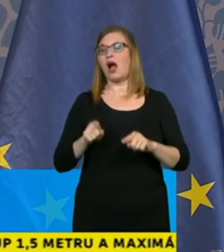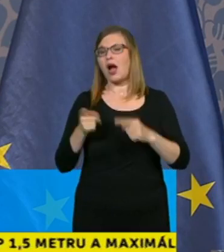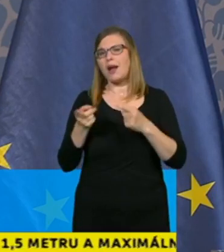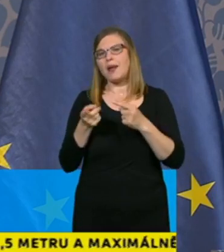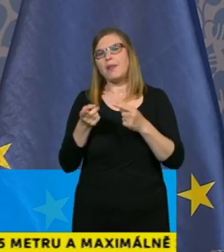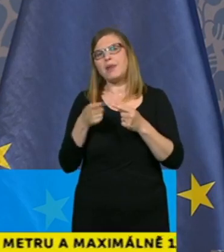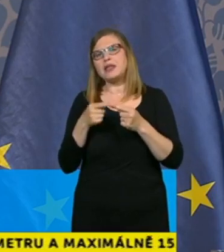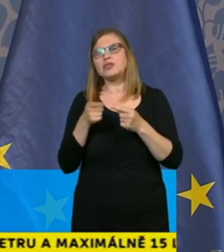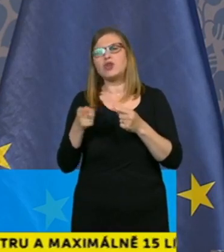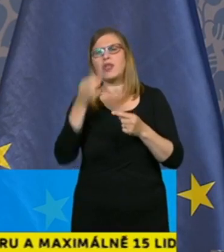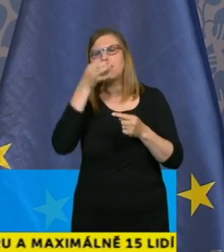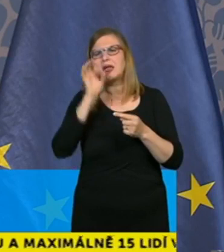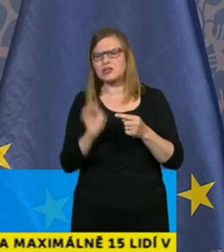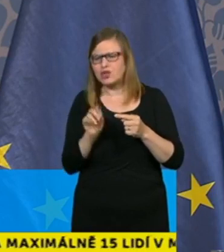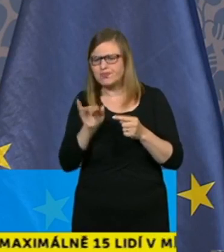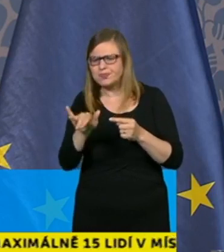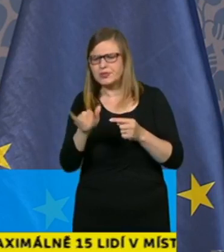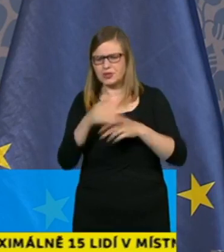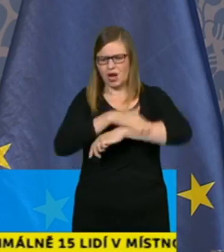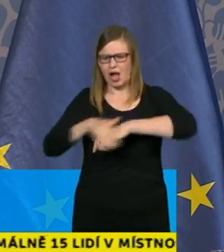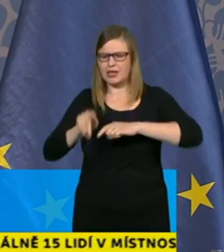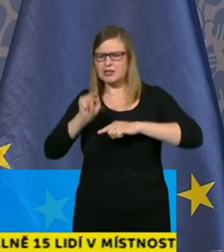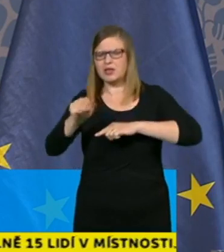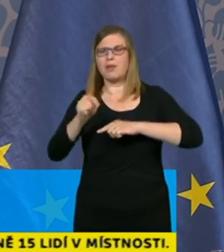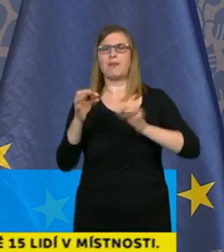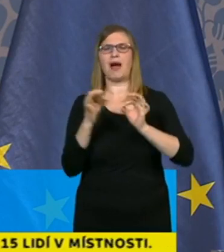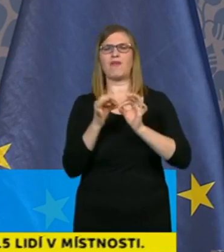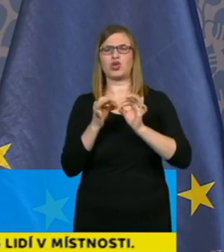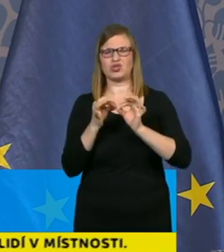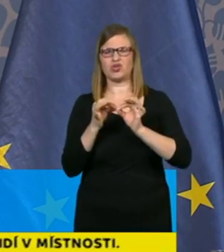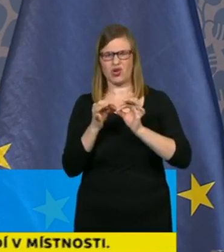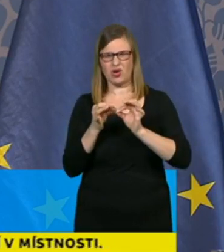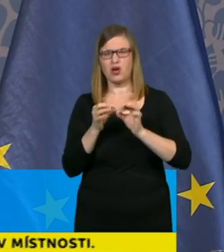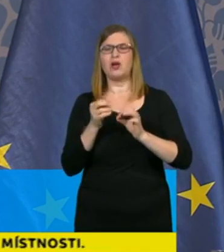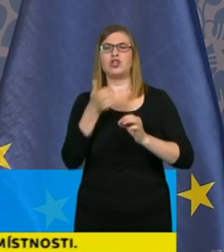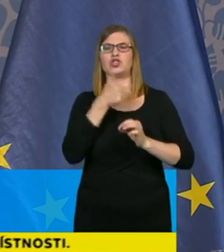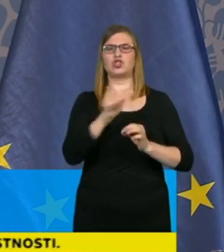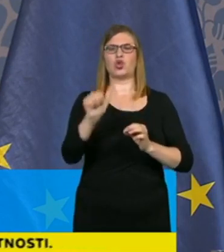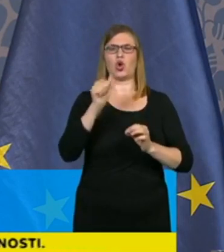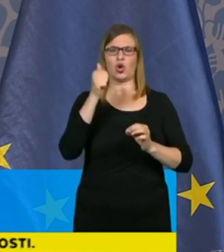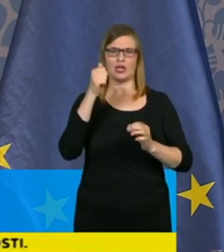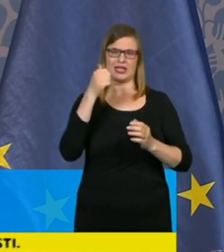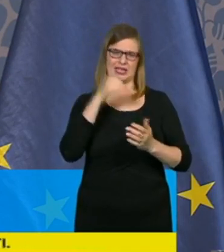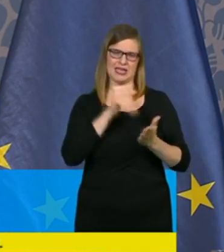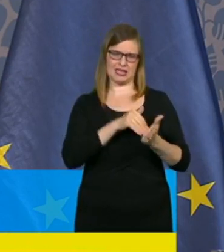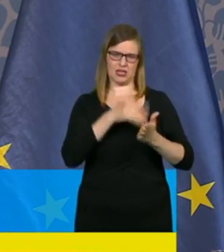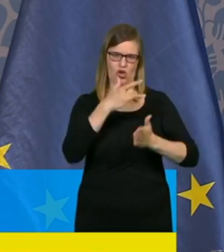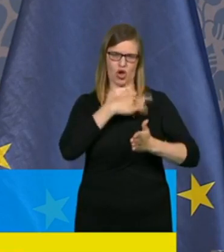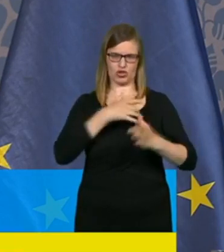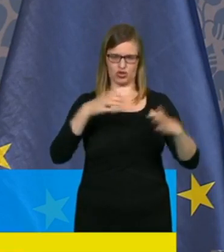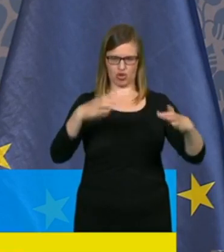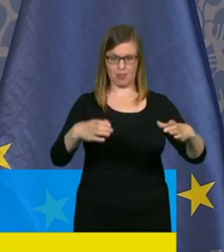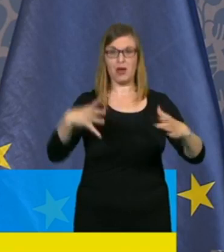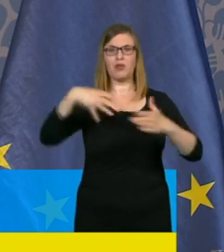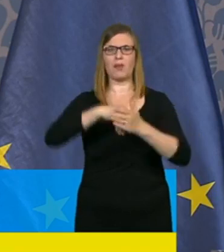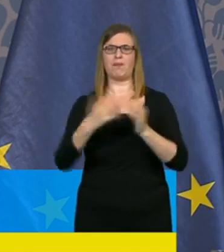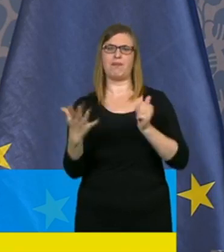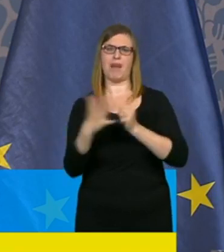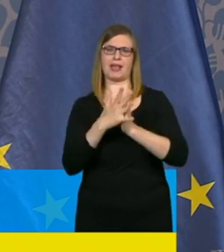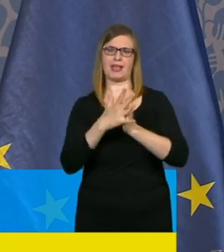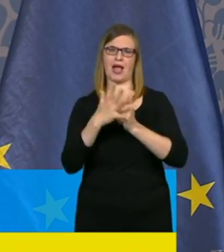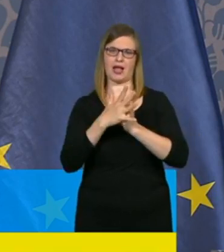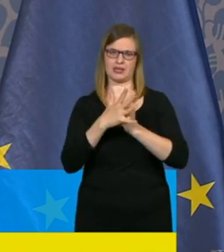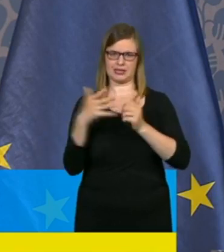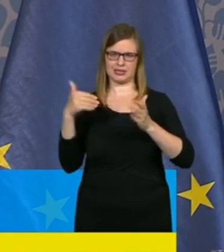jsou města, kde je v podstatě 1500 případů na 100 000, což je desetinásobek toho, co máme tady v České republice.